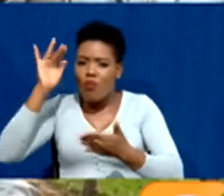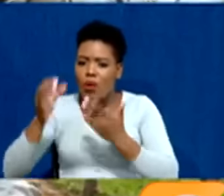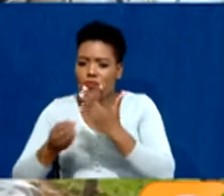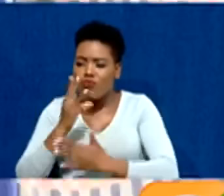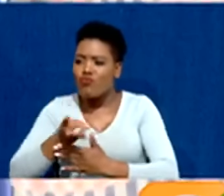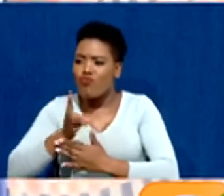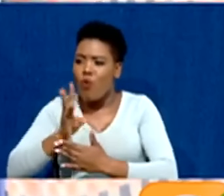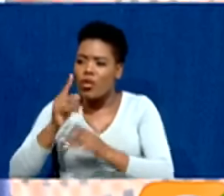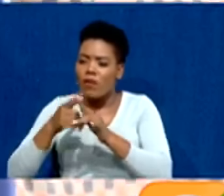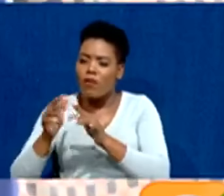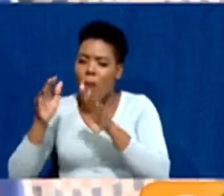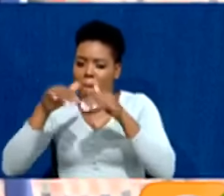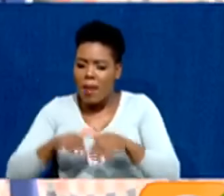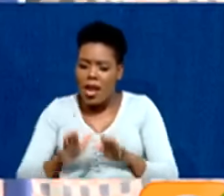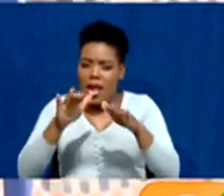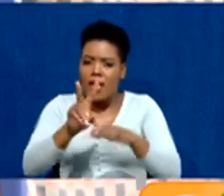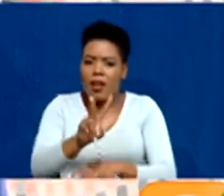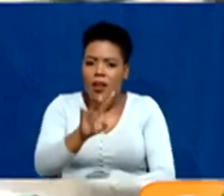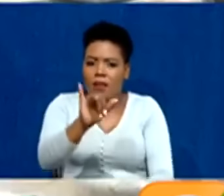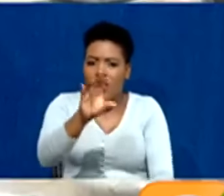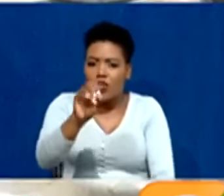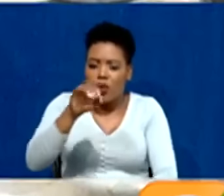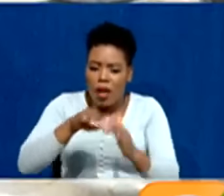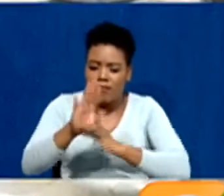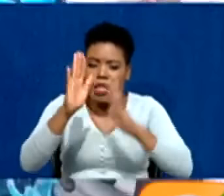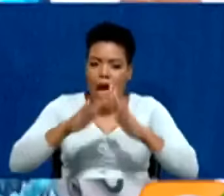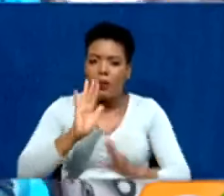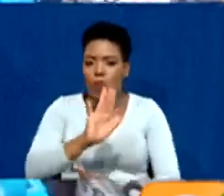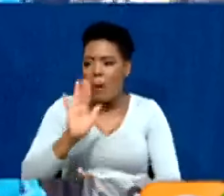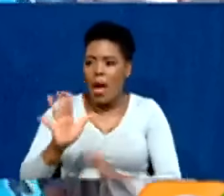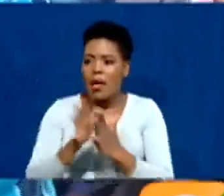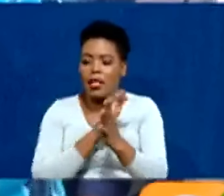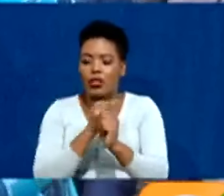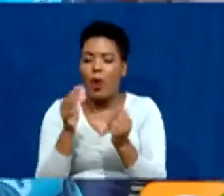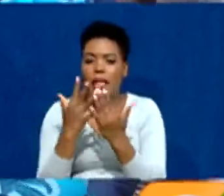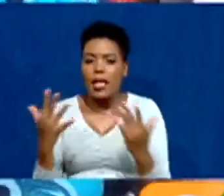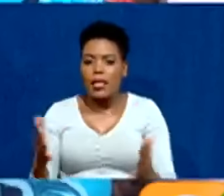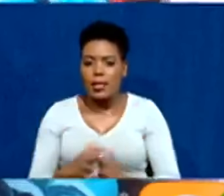maji kutoka ziwa Victoria kuenea vijijini. Seth Olale, Runinga ya Citizen.